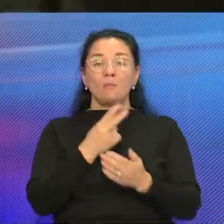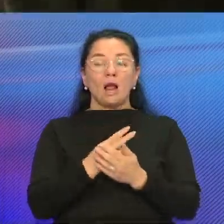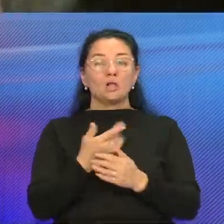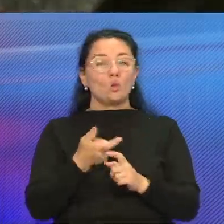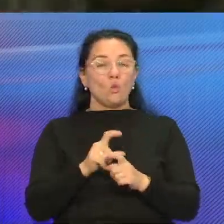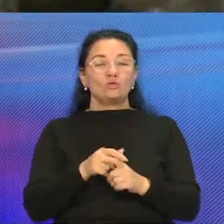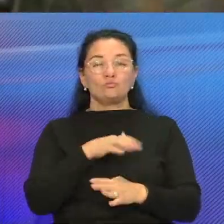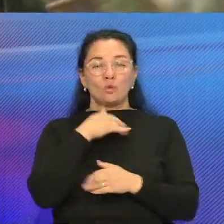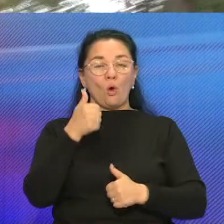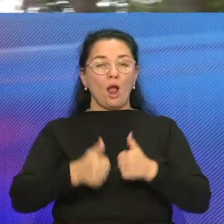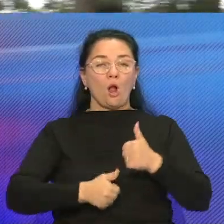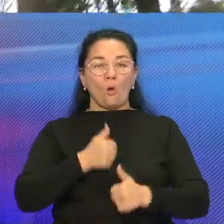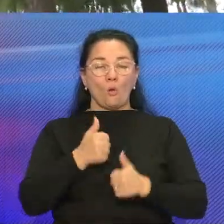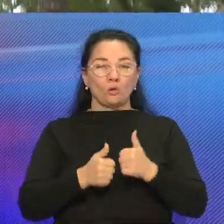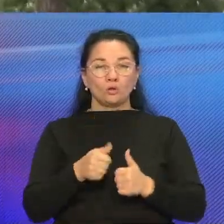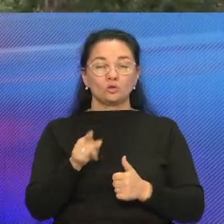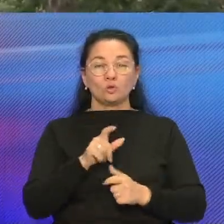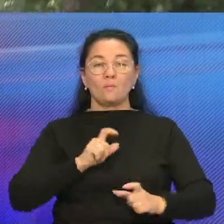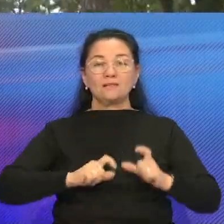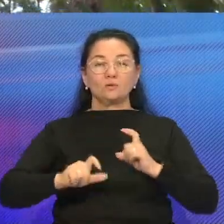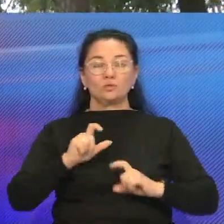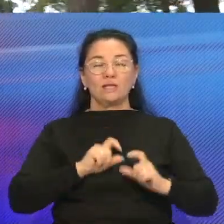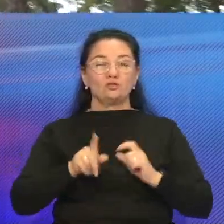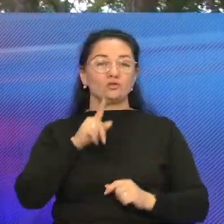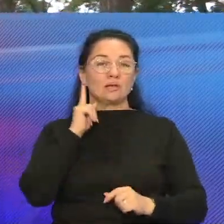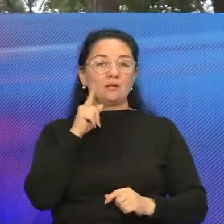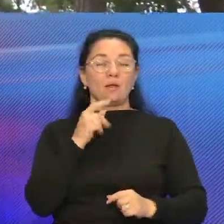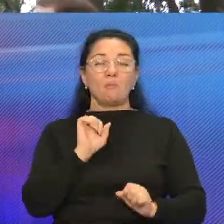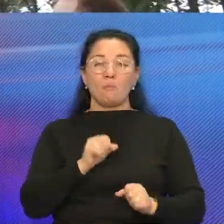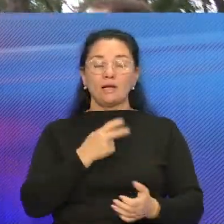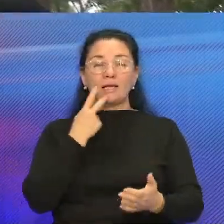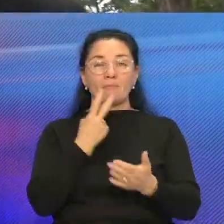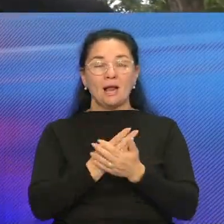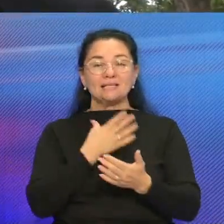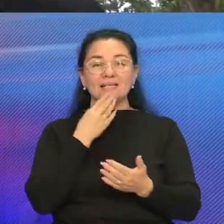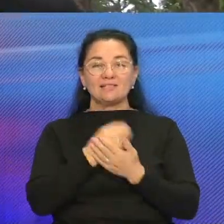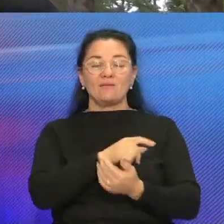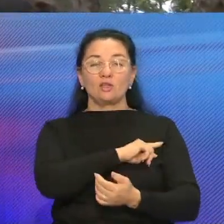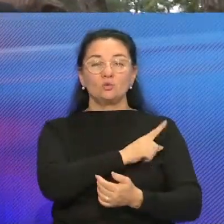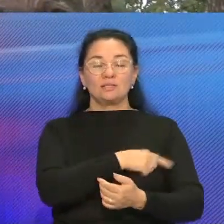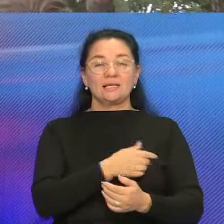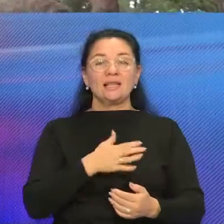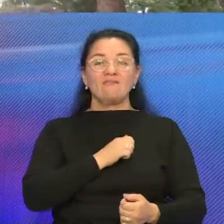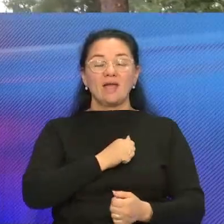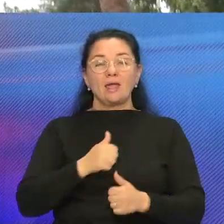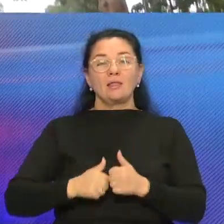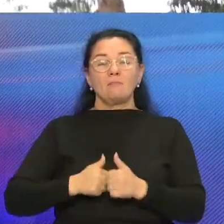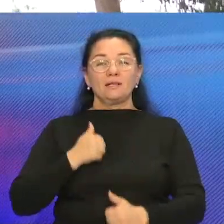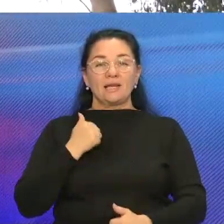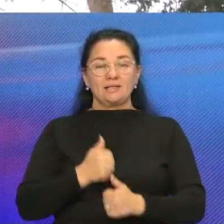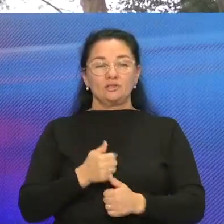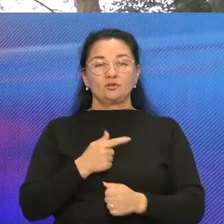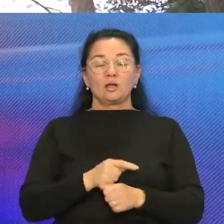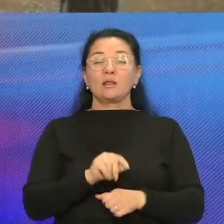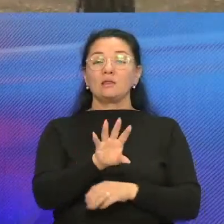Капкожныць проставніково-студэнська молоді мог показаць свае силы і военна-патриотичнае выхавання на основі прикладу